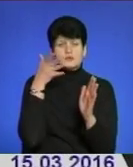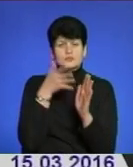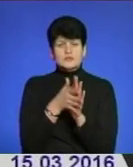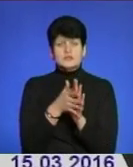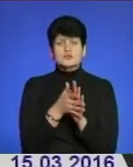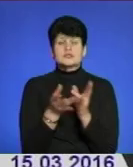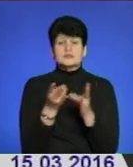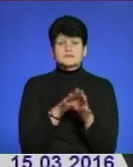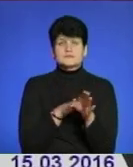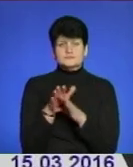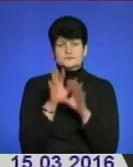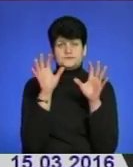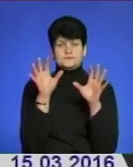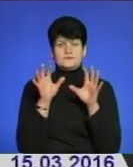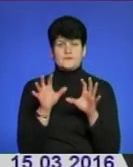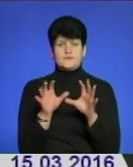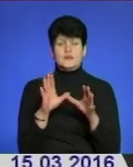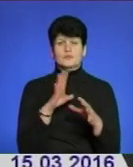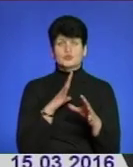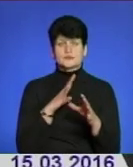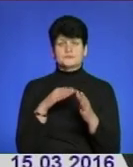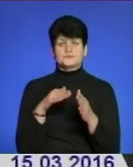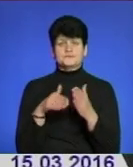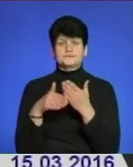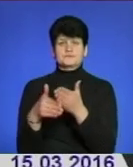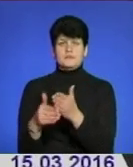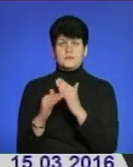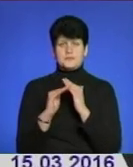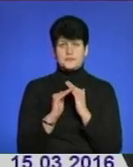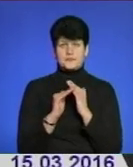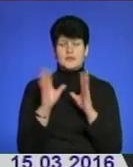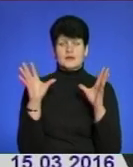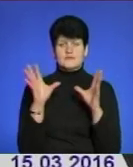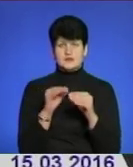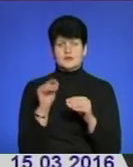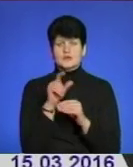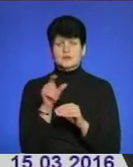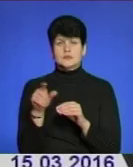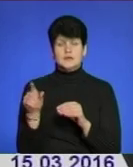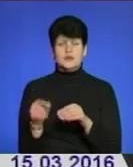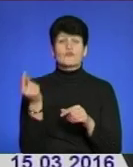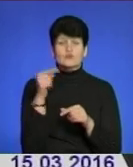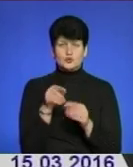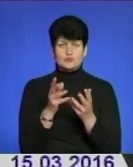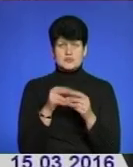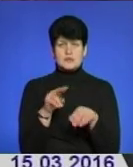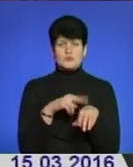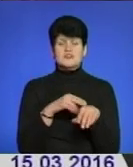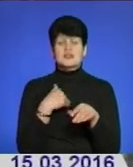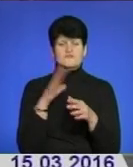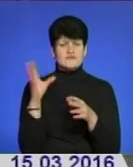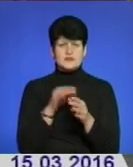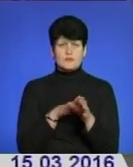повинна дотримуватись законодавства і бути партнером всіх громадян, і в тому числі поліції. Все в нас вийде.